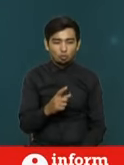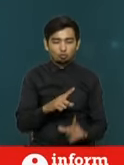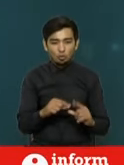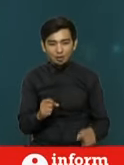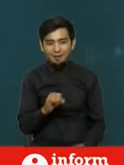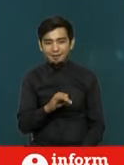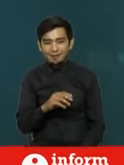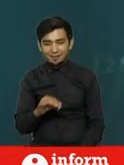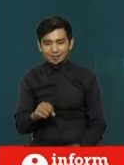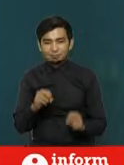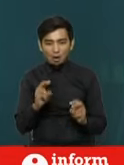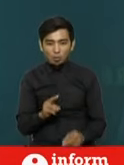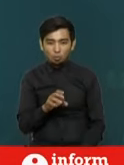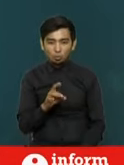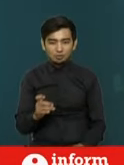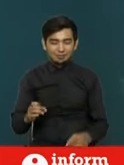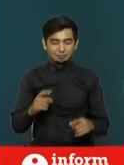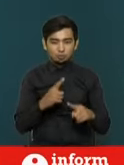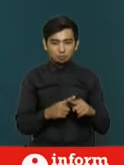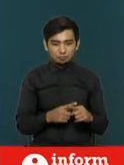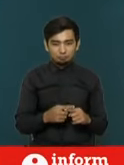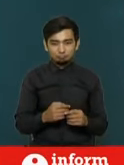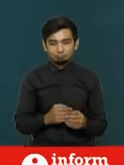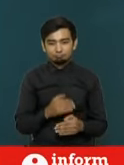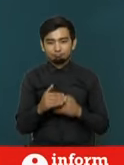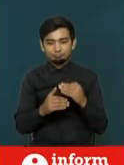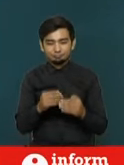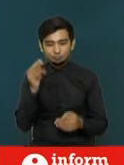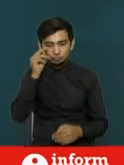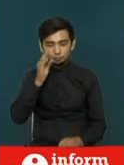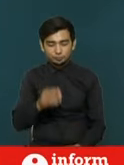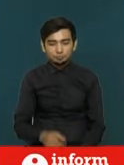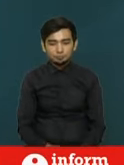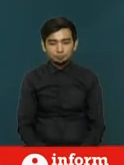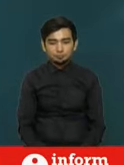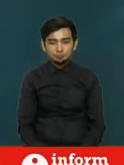запускаются дополнительные курсы повышения квалификации иманбеков Влад Шишко информбюро